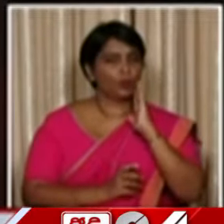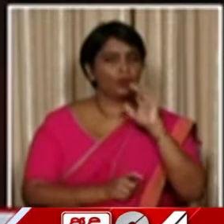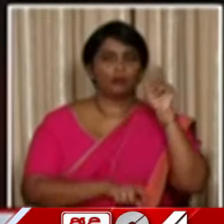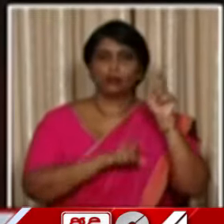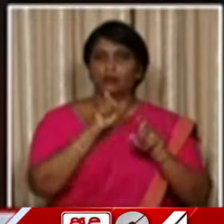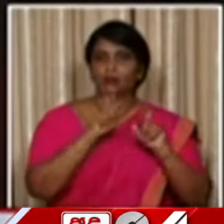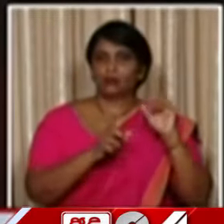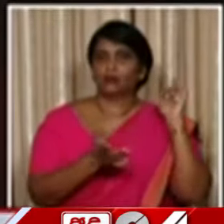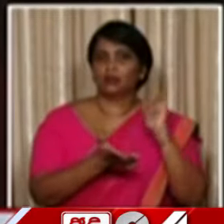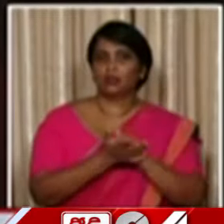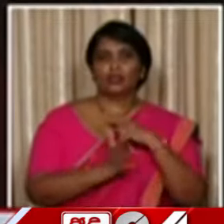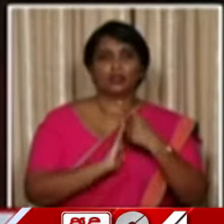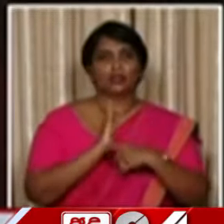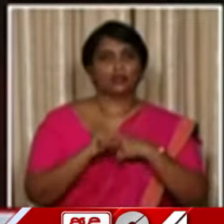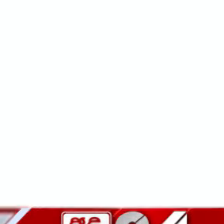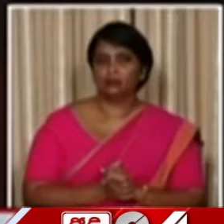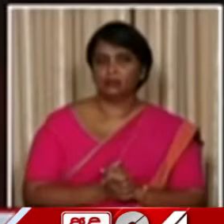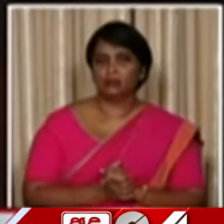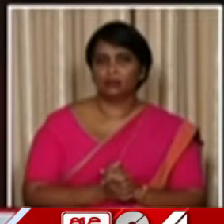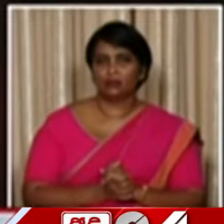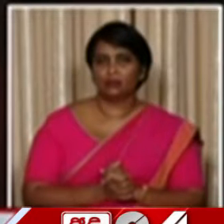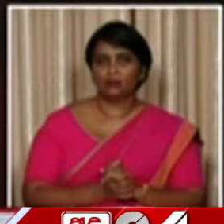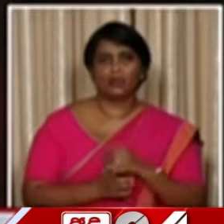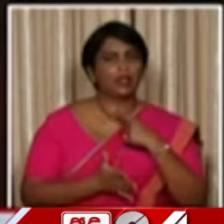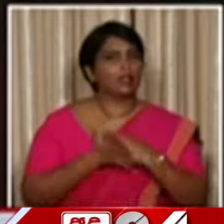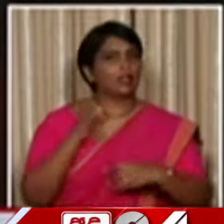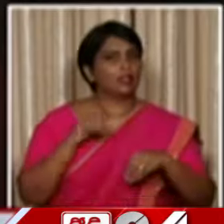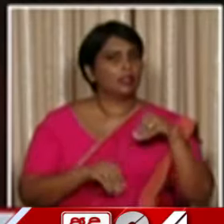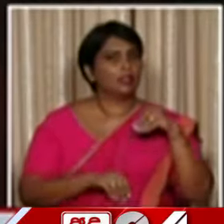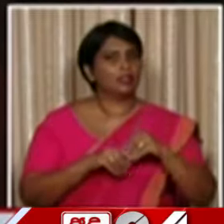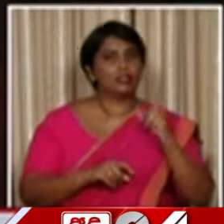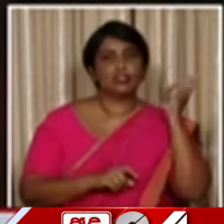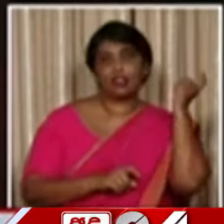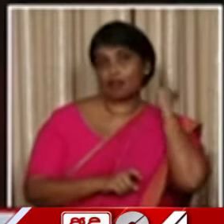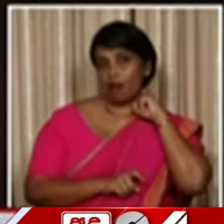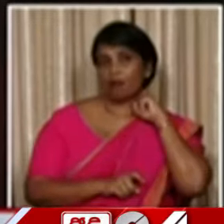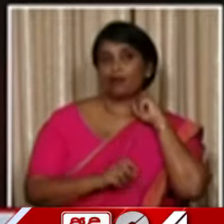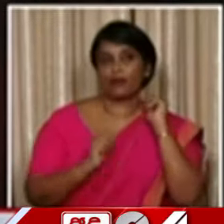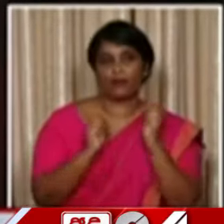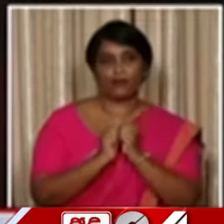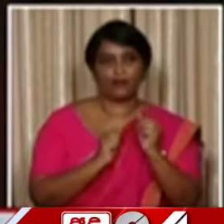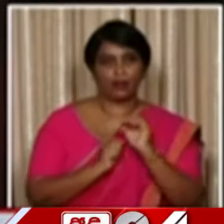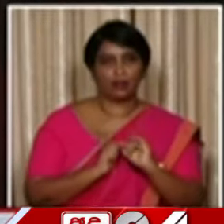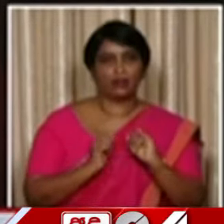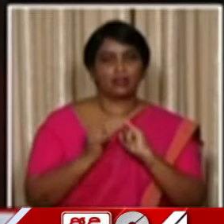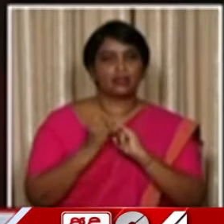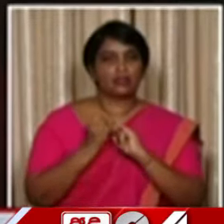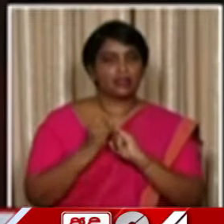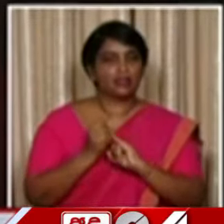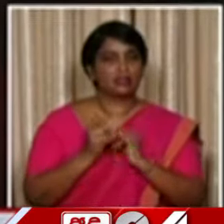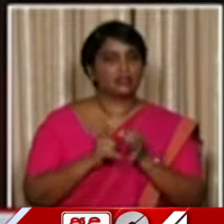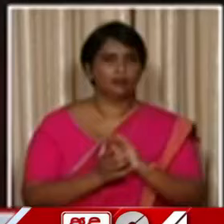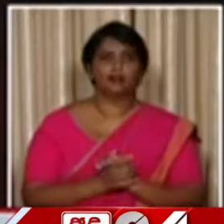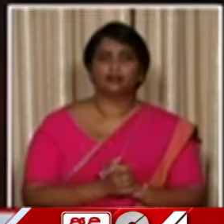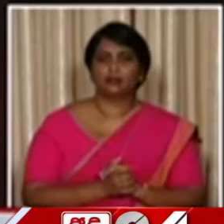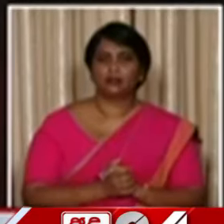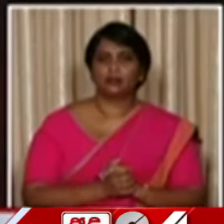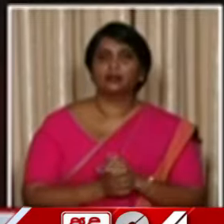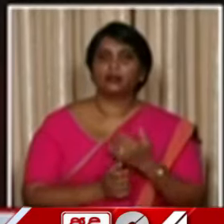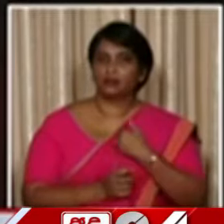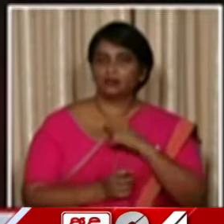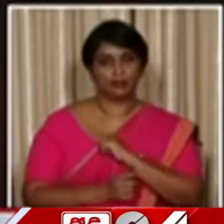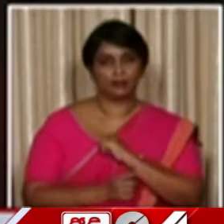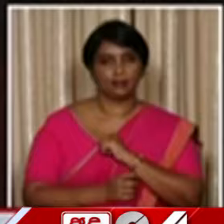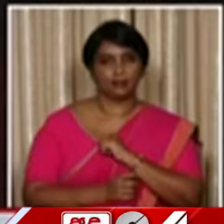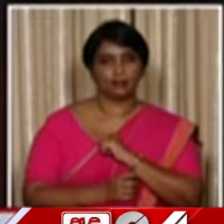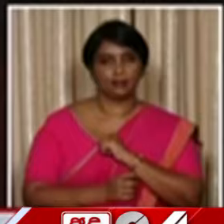නියෝජිතින්න වෙලා දේශීය නියෝජිතින්න වෙලා දේශපාලන කපුකමක් කරන්න හදනවයි කියලා මේ සජිත් වයි රනිල් වයි එකතු කරා මම කියන්න